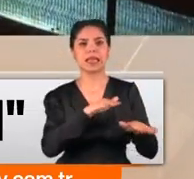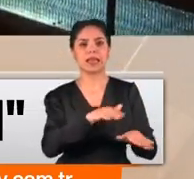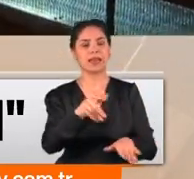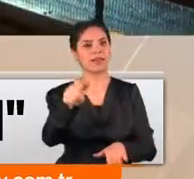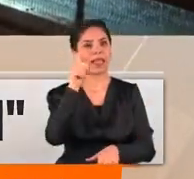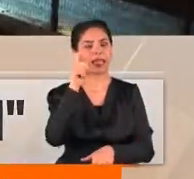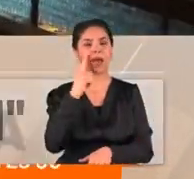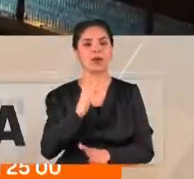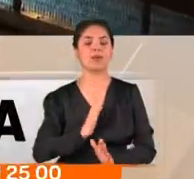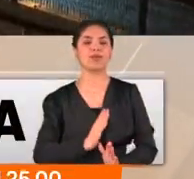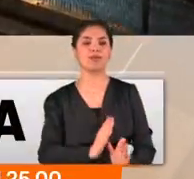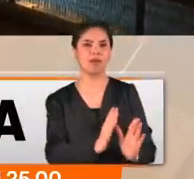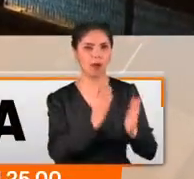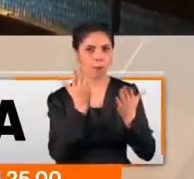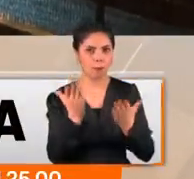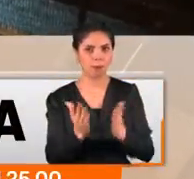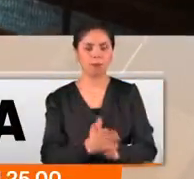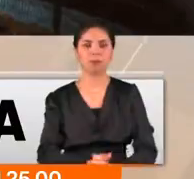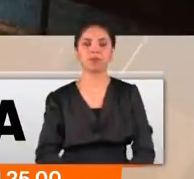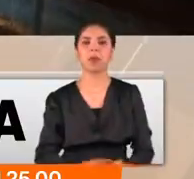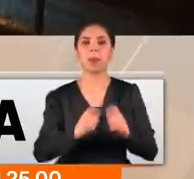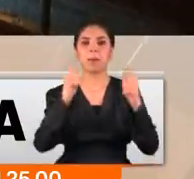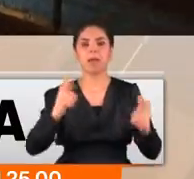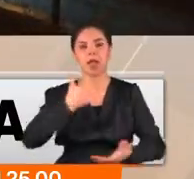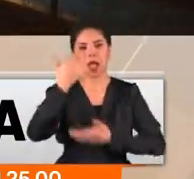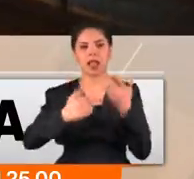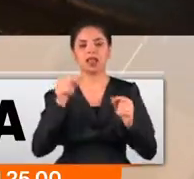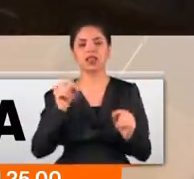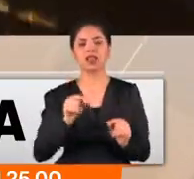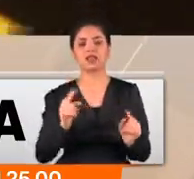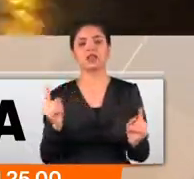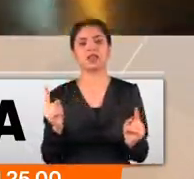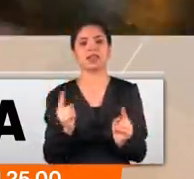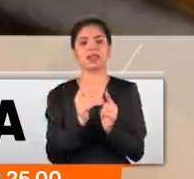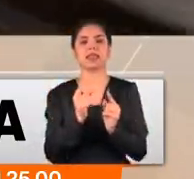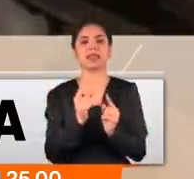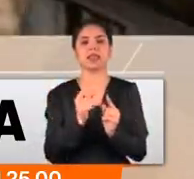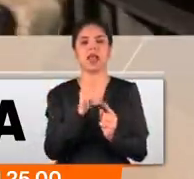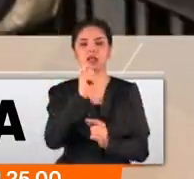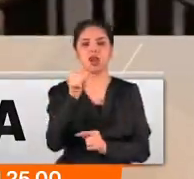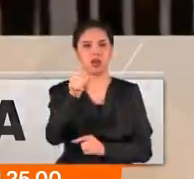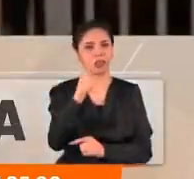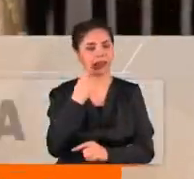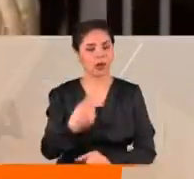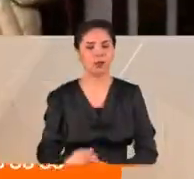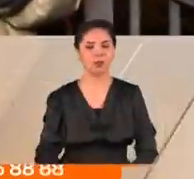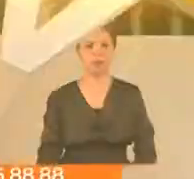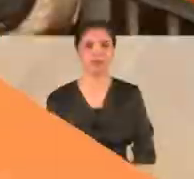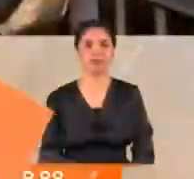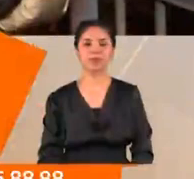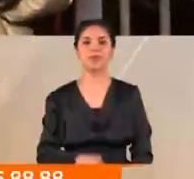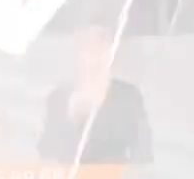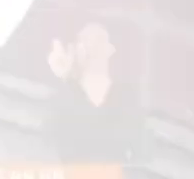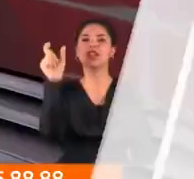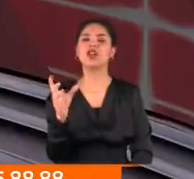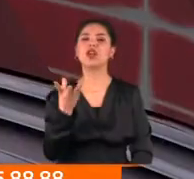ve kontrollü şekilde ilerliyor. Beylikdüzü'nden aktaracaklarımız şu an bu kadar. Söz şimdi sizde. Canan